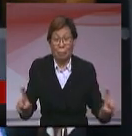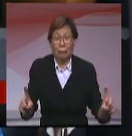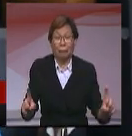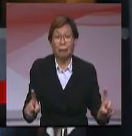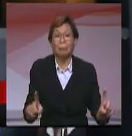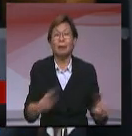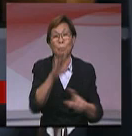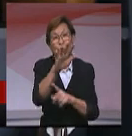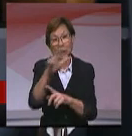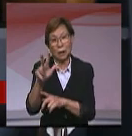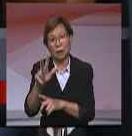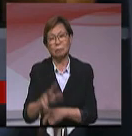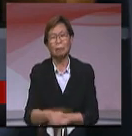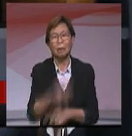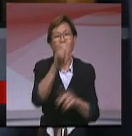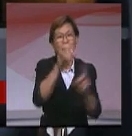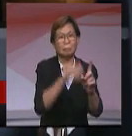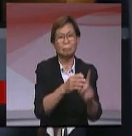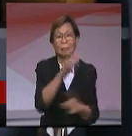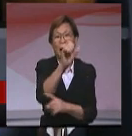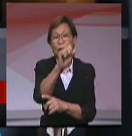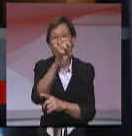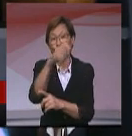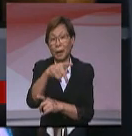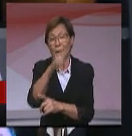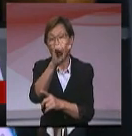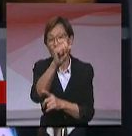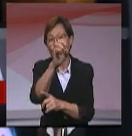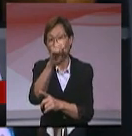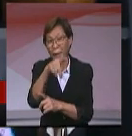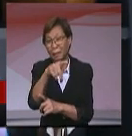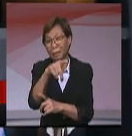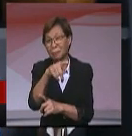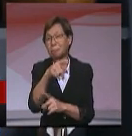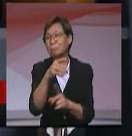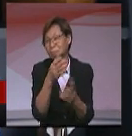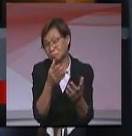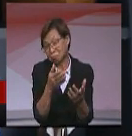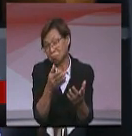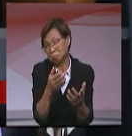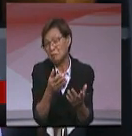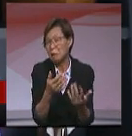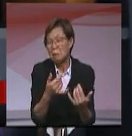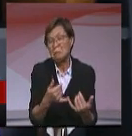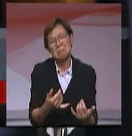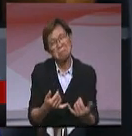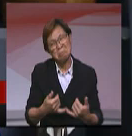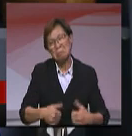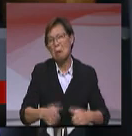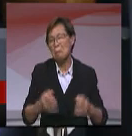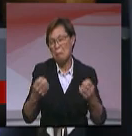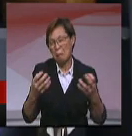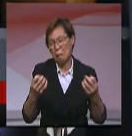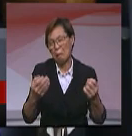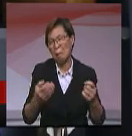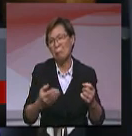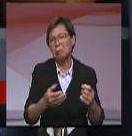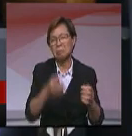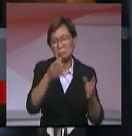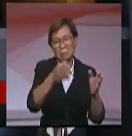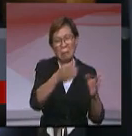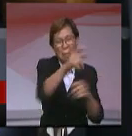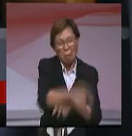SOP-SOP yang kita anggap sebagai SOP asas ini masih tidak dipatuhi oleh